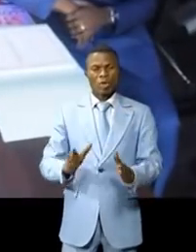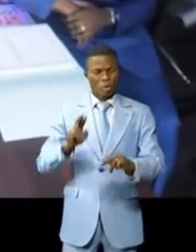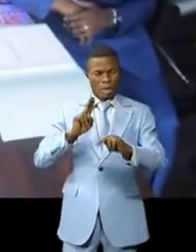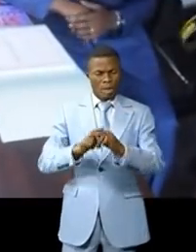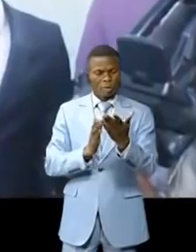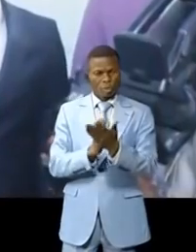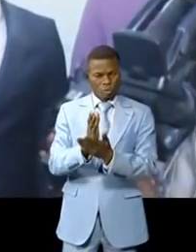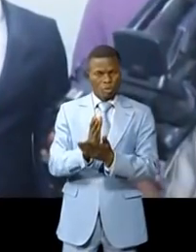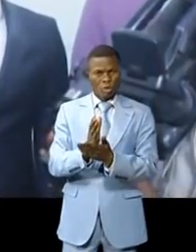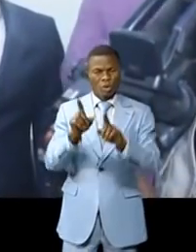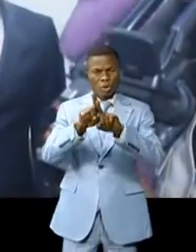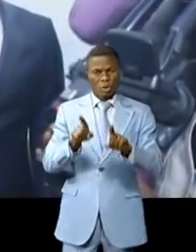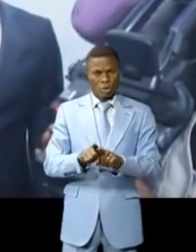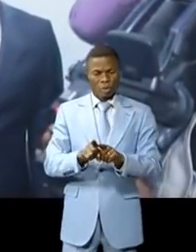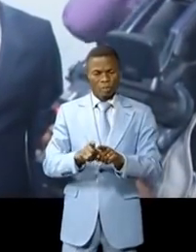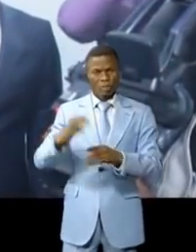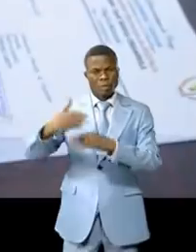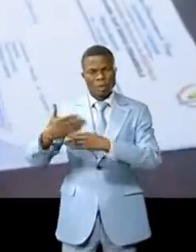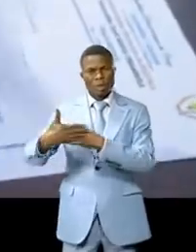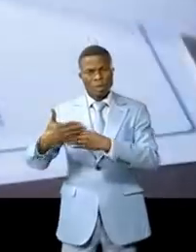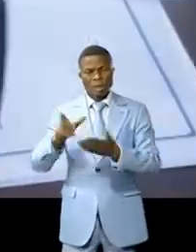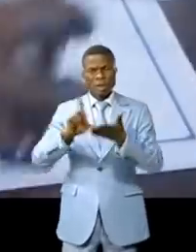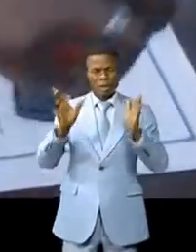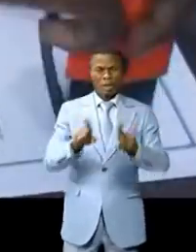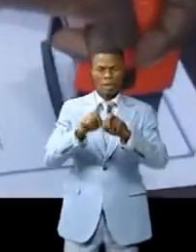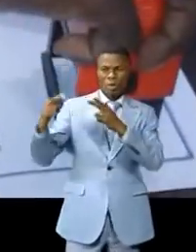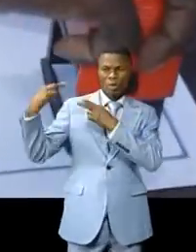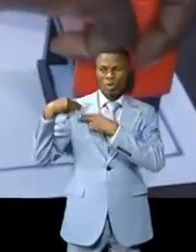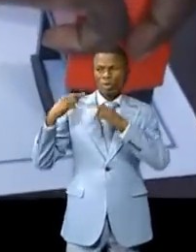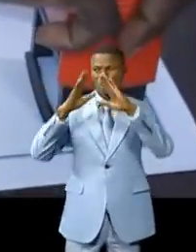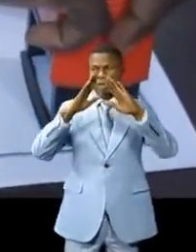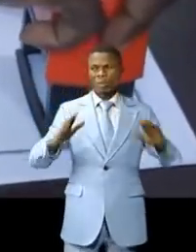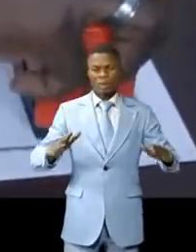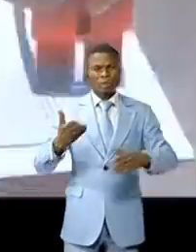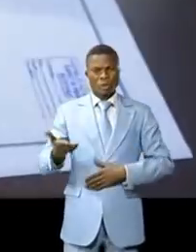sécurité juridique et au rapprochement entre les locataires et les bailleurs. La